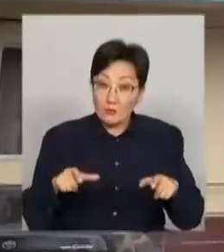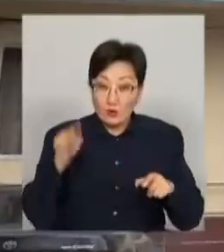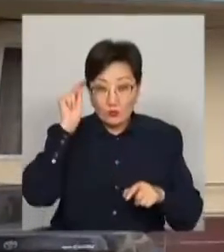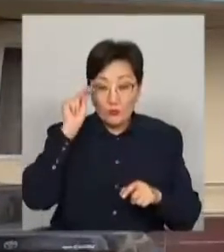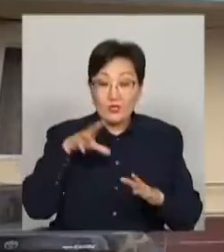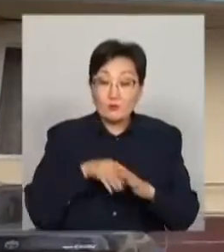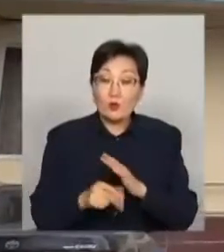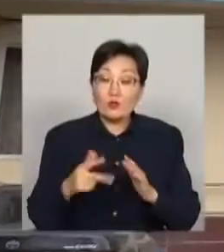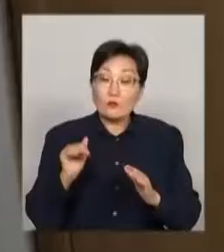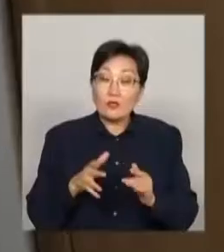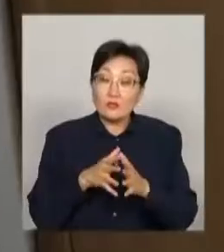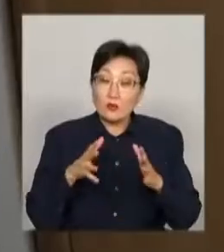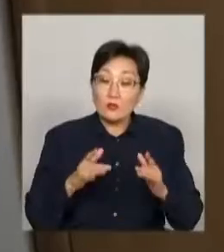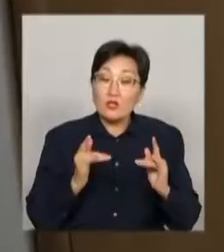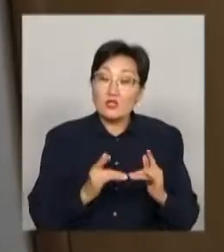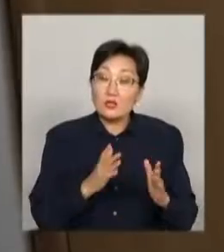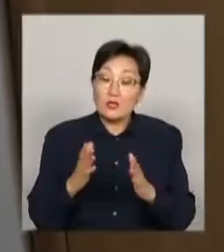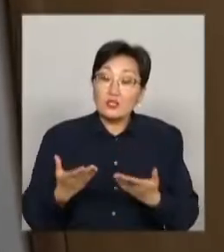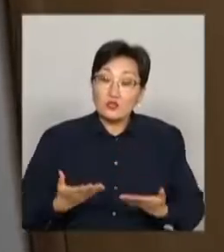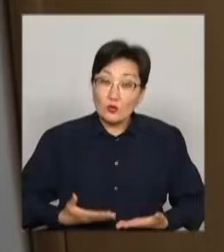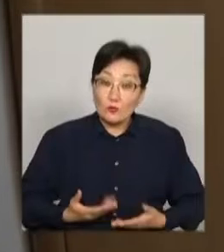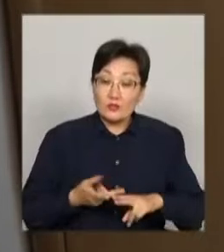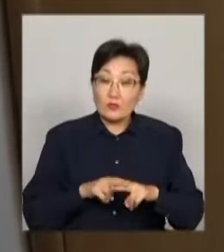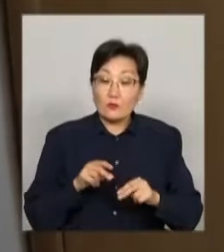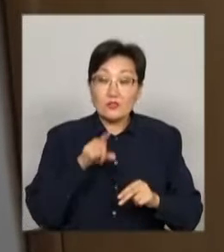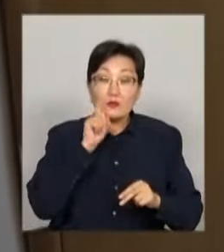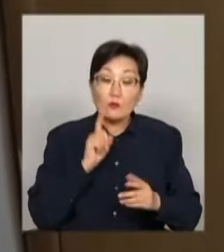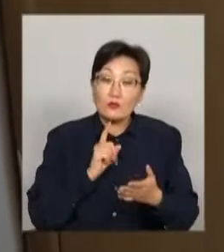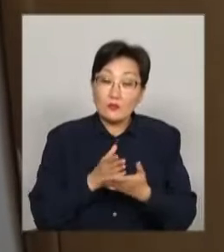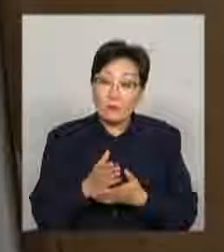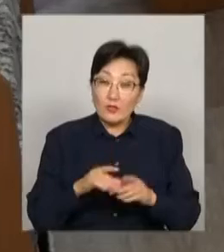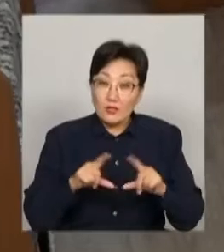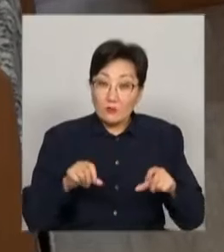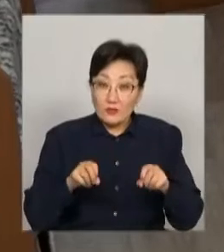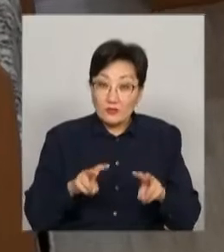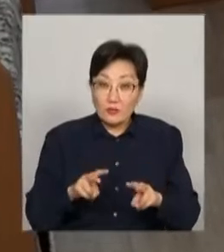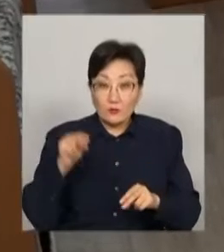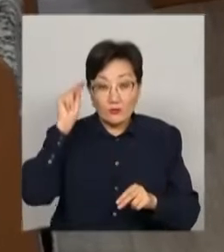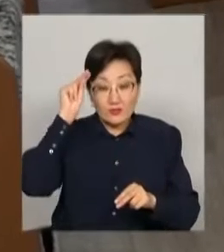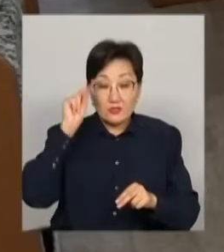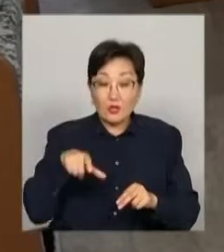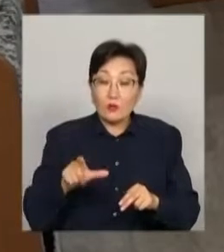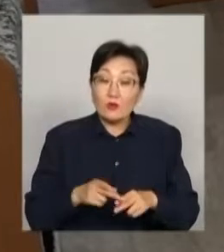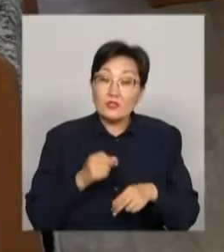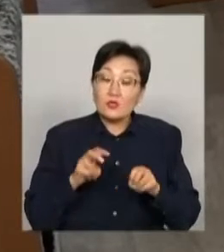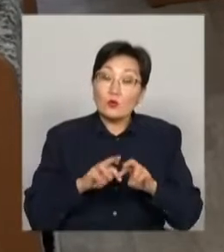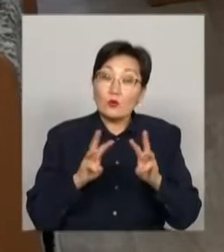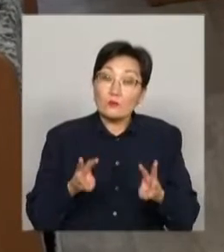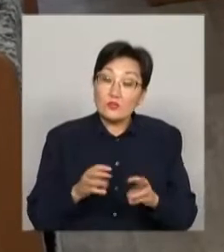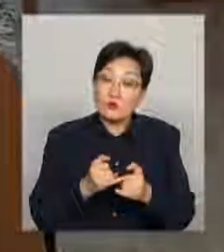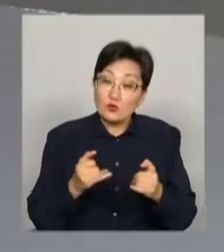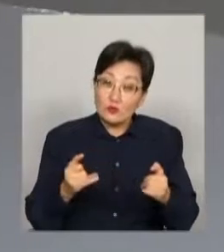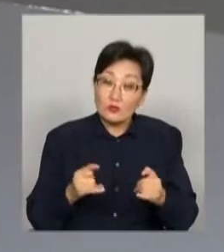Ал олардың 30 мыңнан астамы жатақханада тұрады. Осыған орай жастар саясаты басқармасының мамандары білім алушылардың қауіпсіздігін қамтамасыз ету